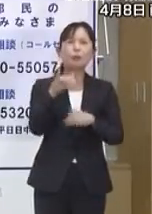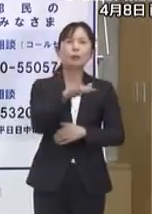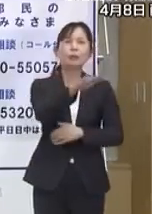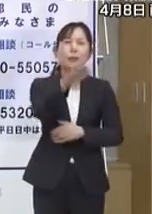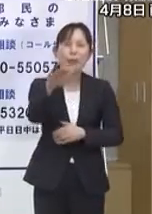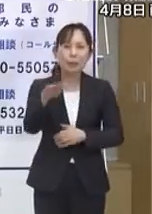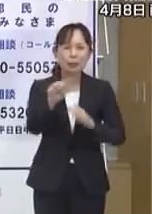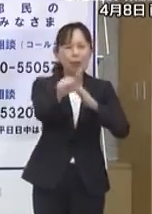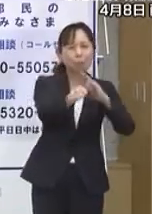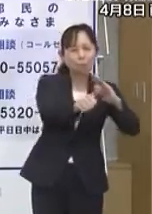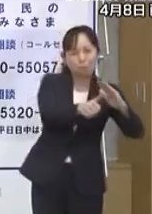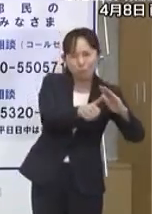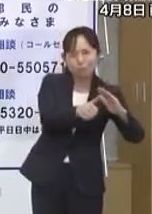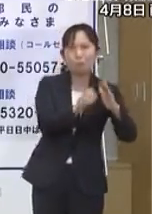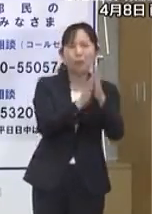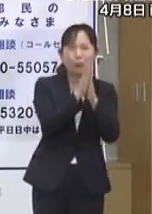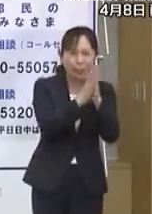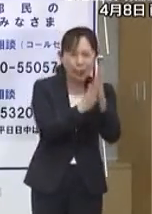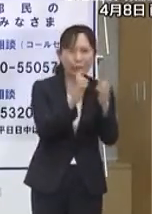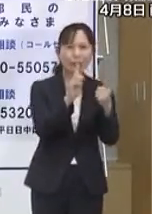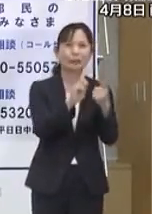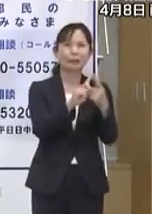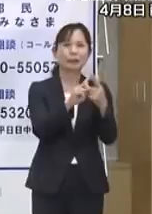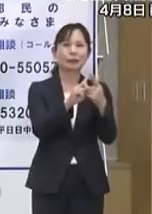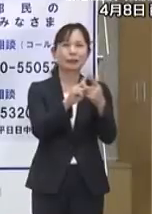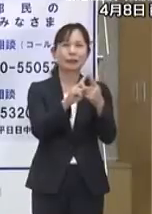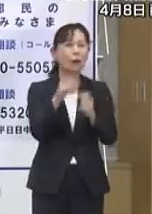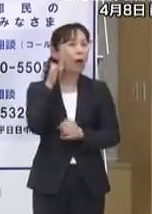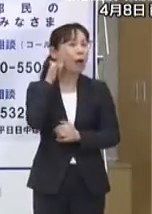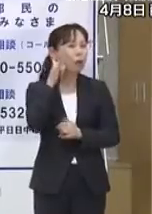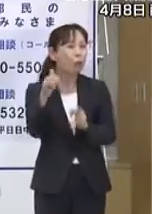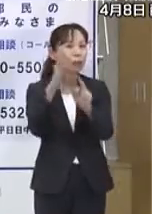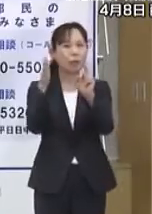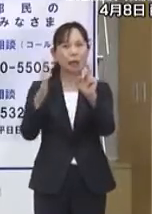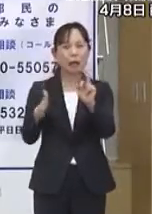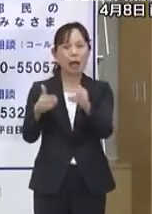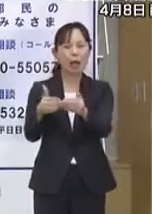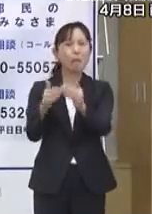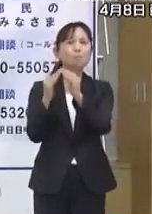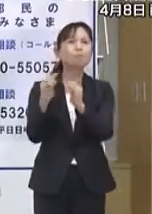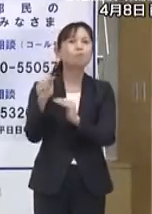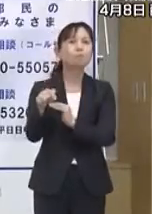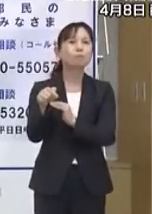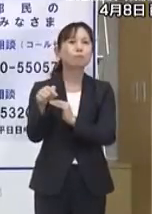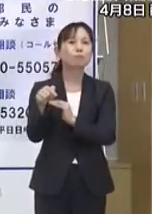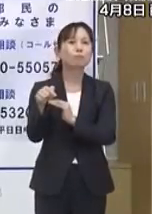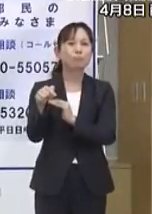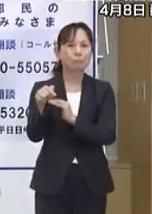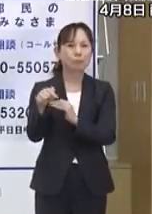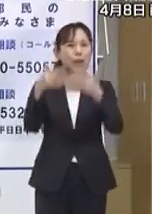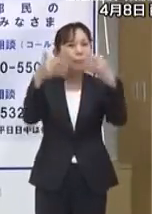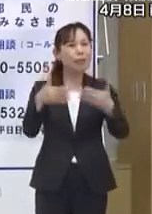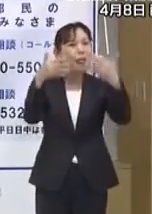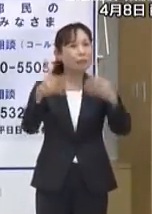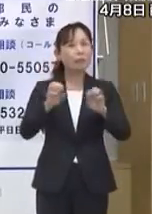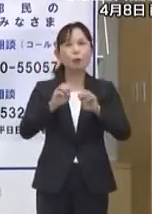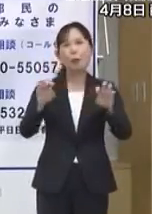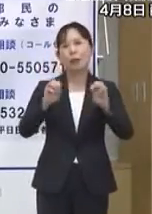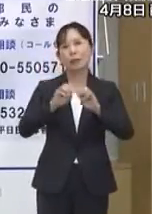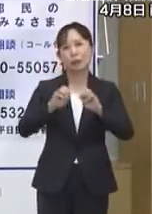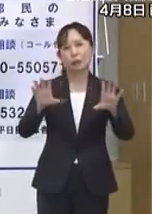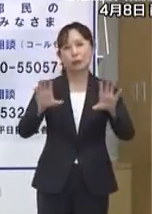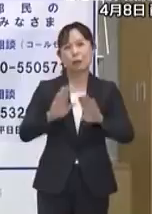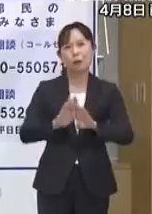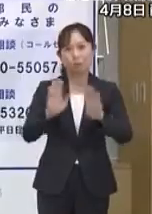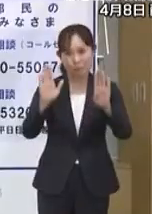には外出の自粛などの願いのほかコールセンターの設置についてもお知らせをするテレビコマーシャルを包装を